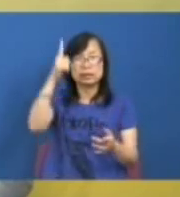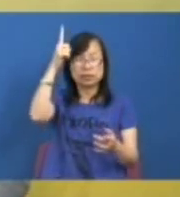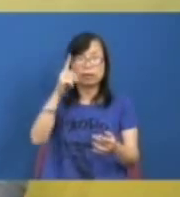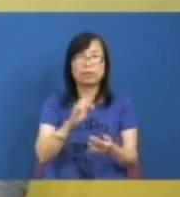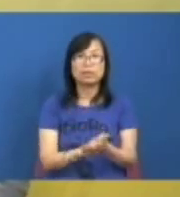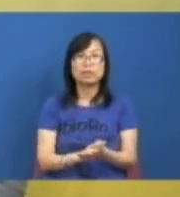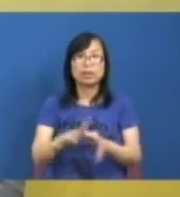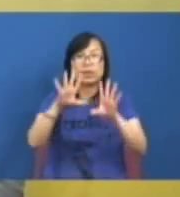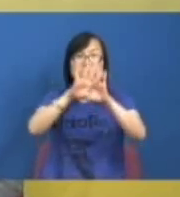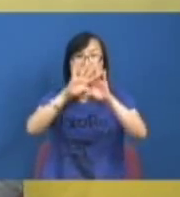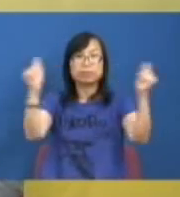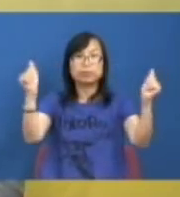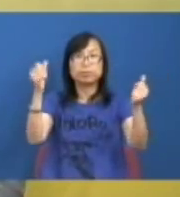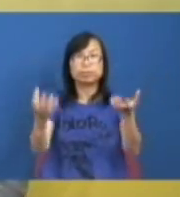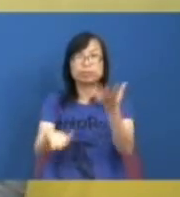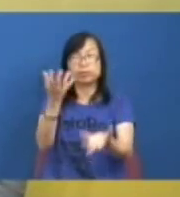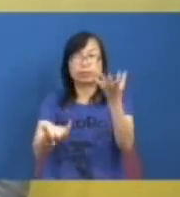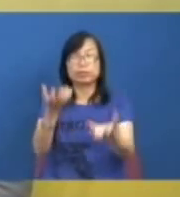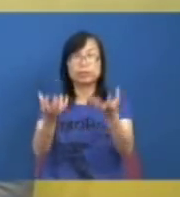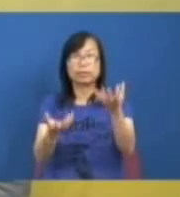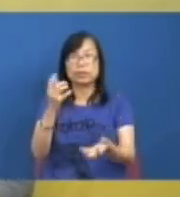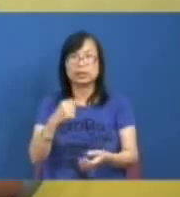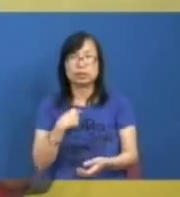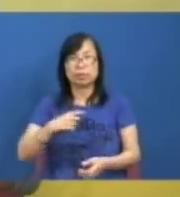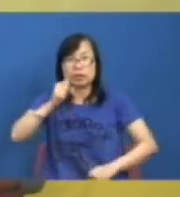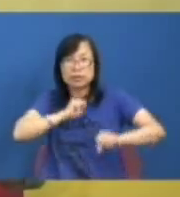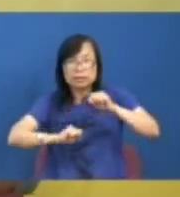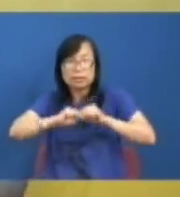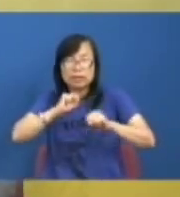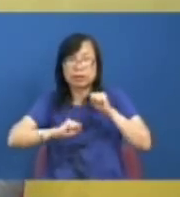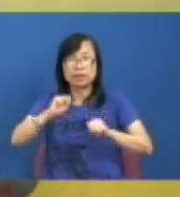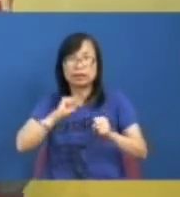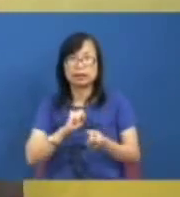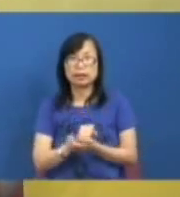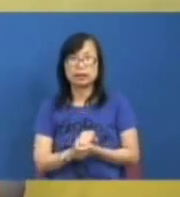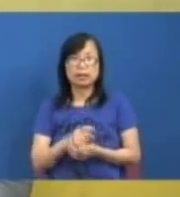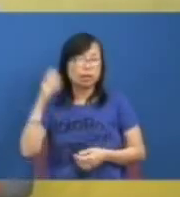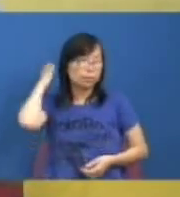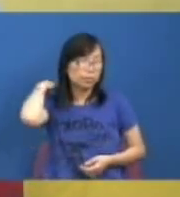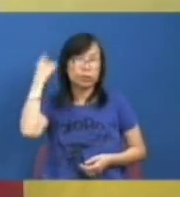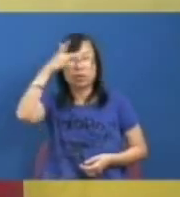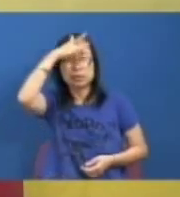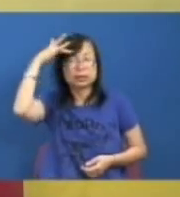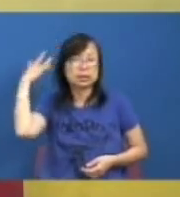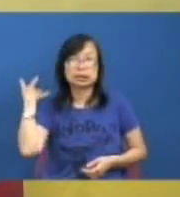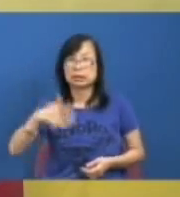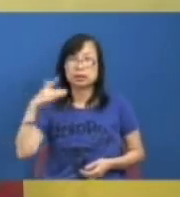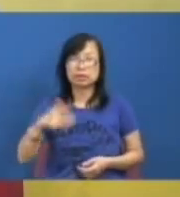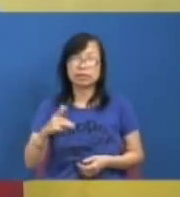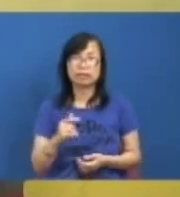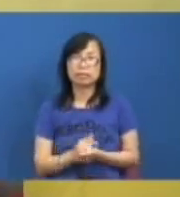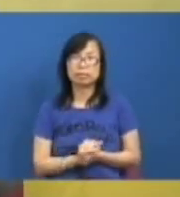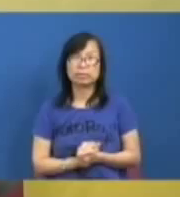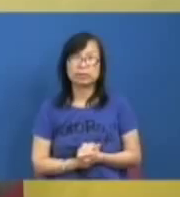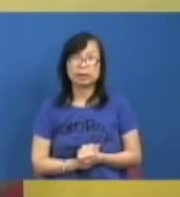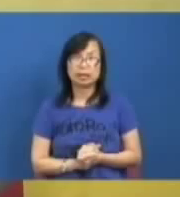即係滅火嘅。咁其實你淨係講個體力啊，已經睇到咧，真係即係汗流浃背啊！淨係講到，簡直係睇